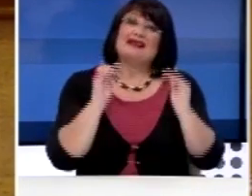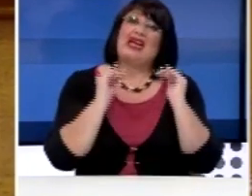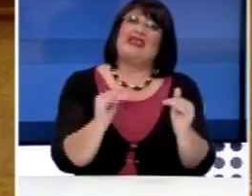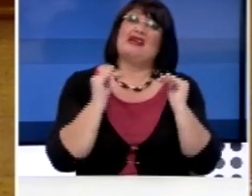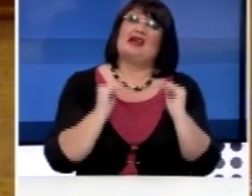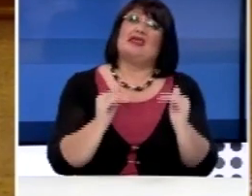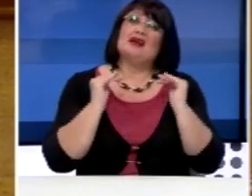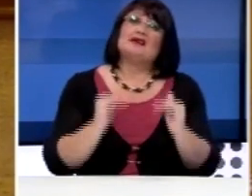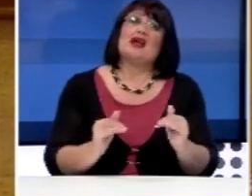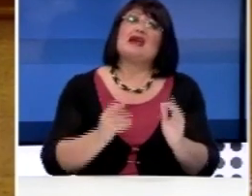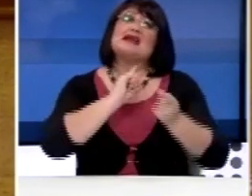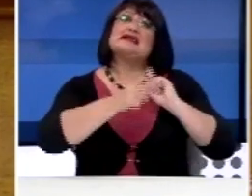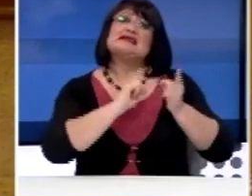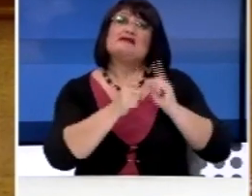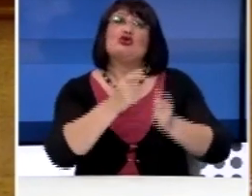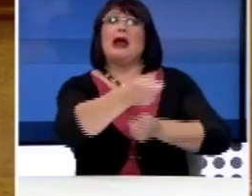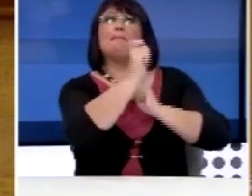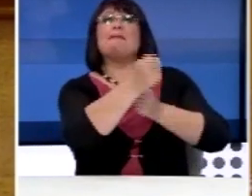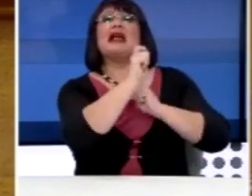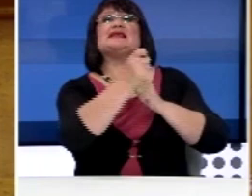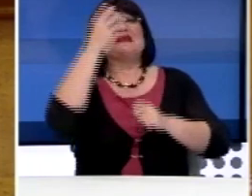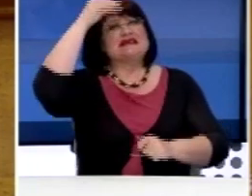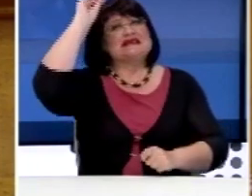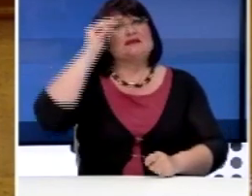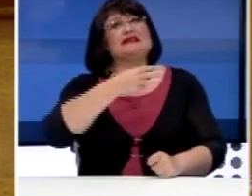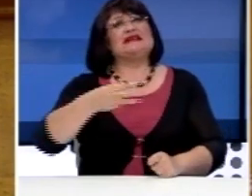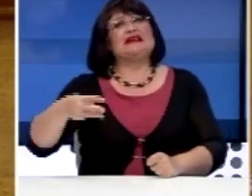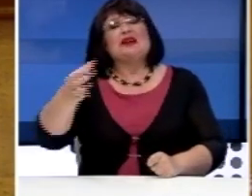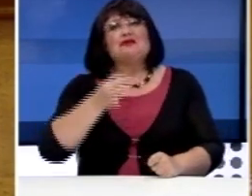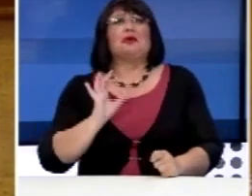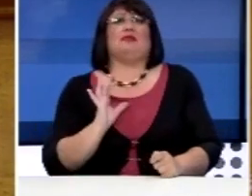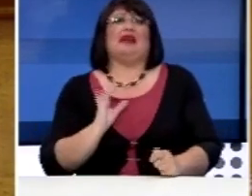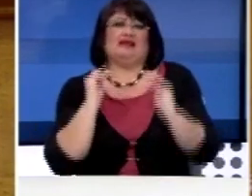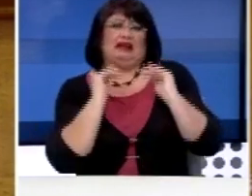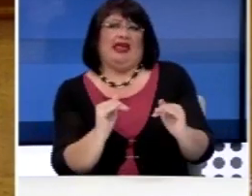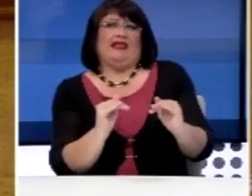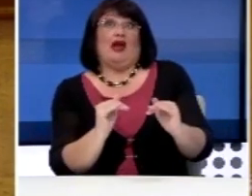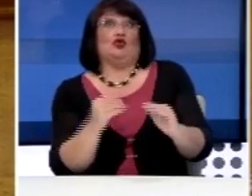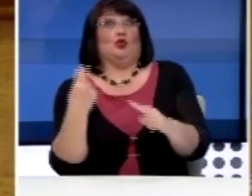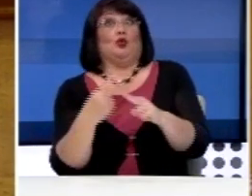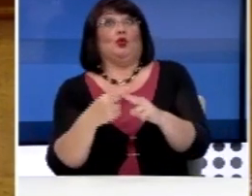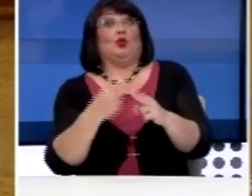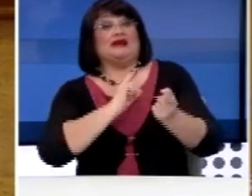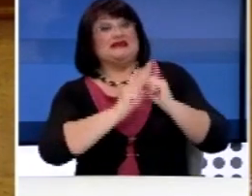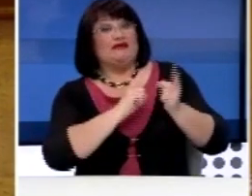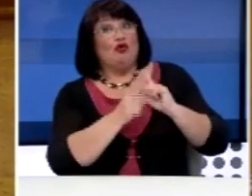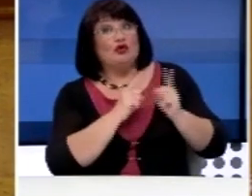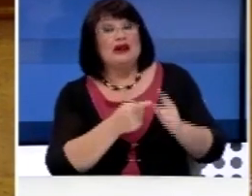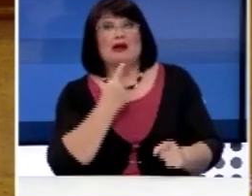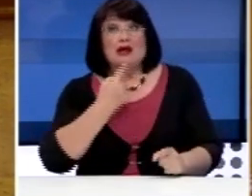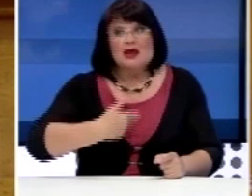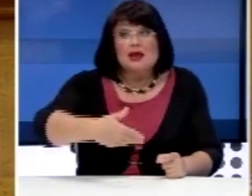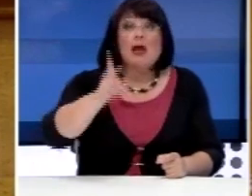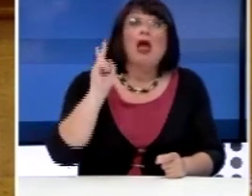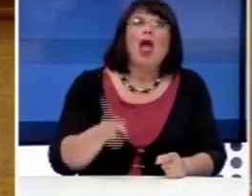ακούγαμε και για τη Συμφωνία των Πρεσπών από την κυβέρνηση ΣΥΡΙΖΑ. Τα ίδια ακούγαμε και από τους δυο σας για τις